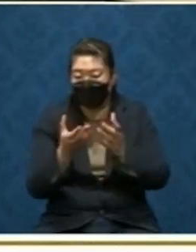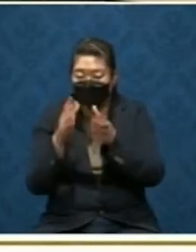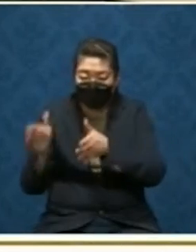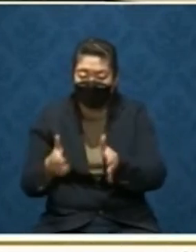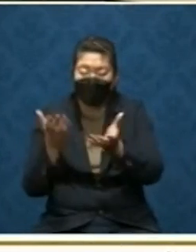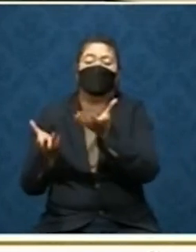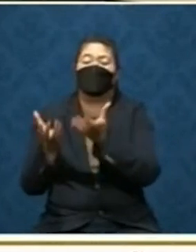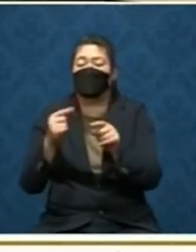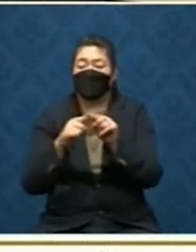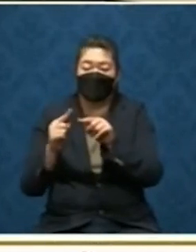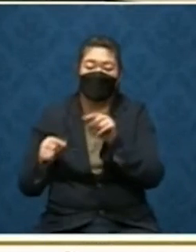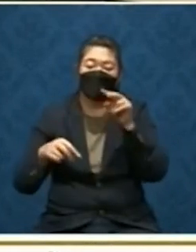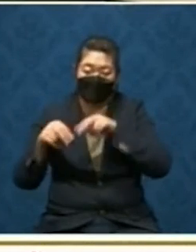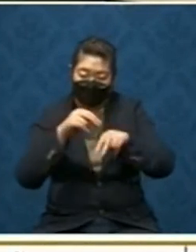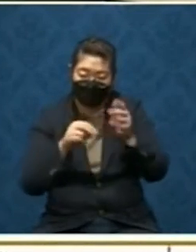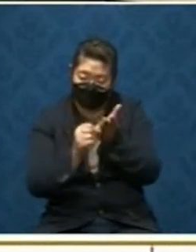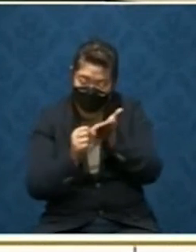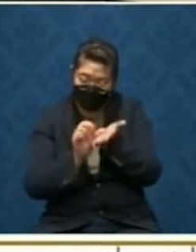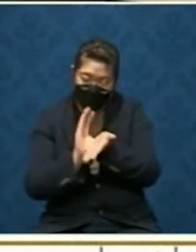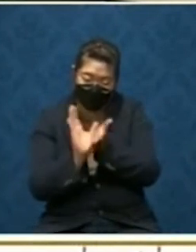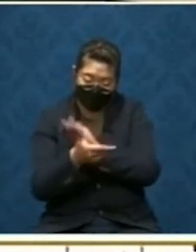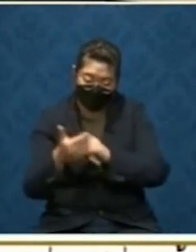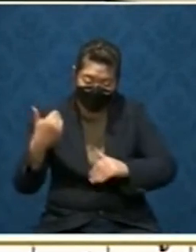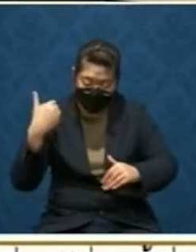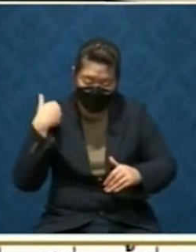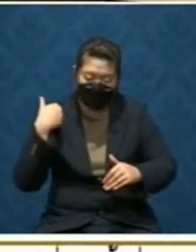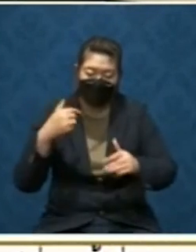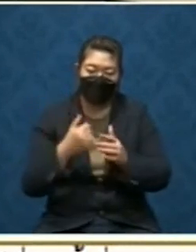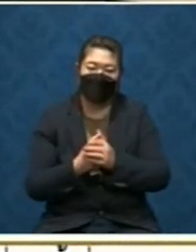อย่าเพิกเฉยให้อนาคตของประเทศถูกทำลายเพีย